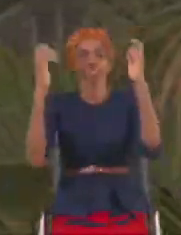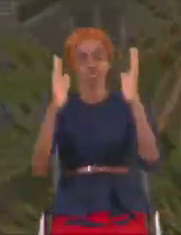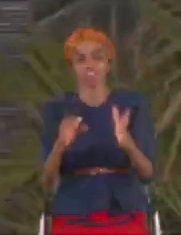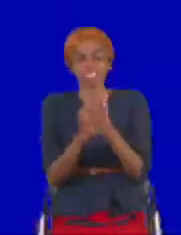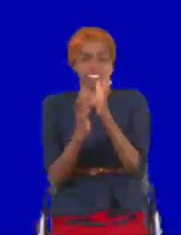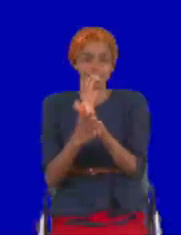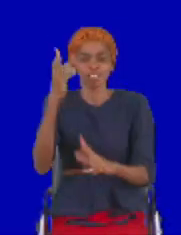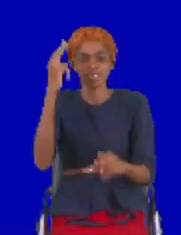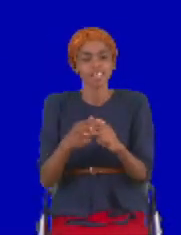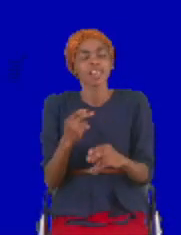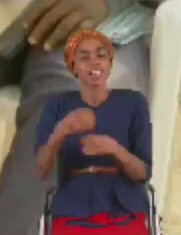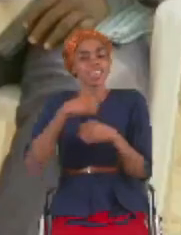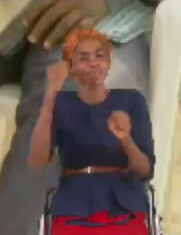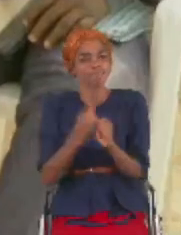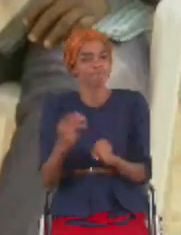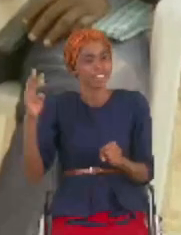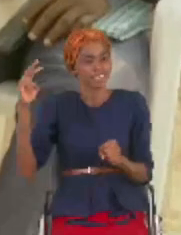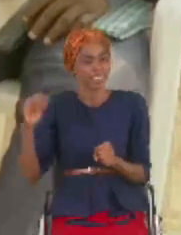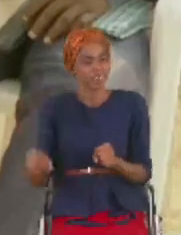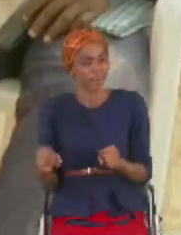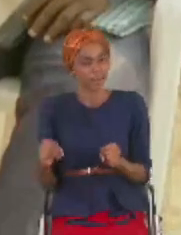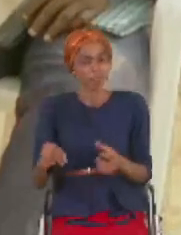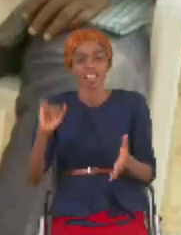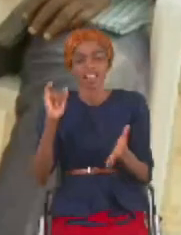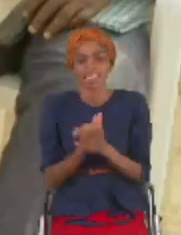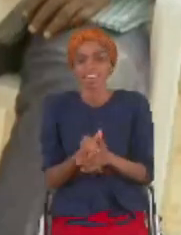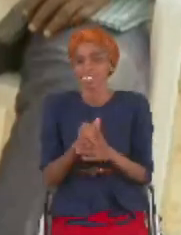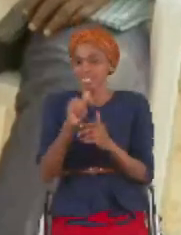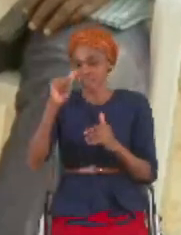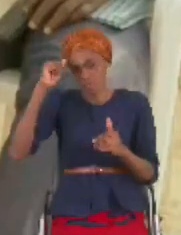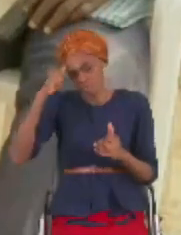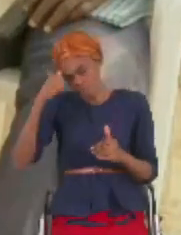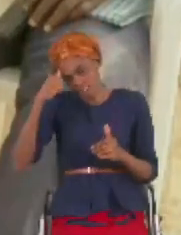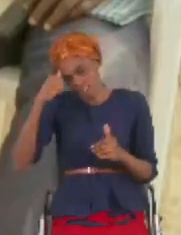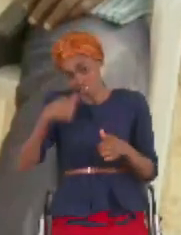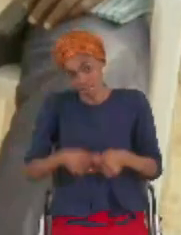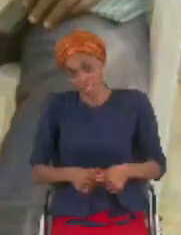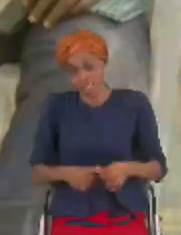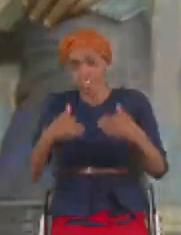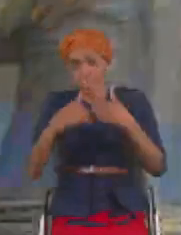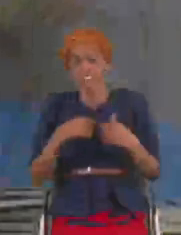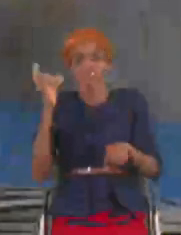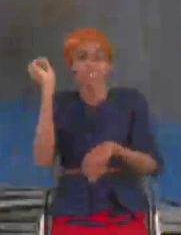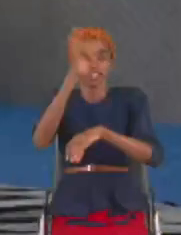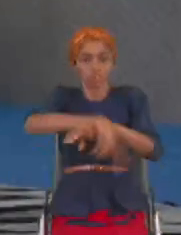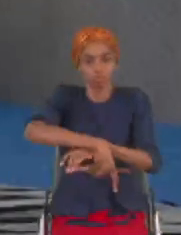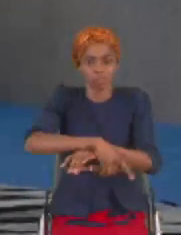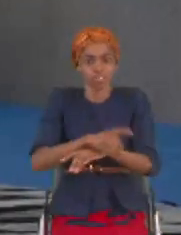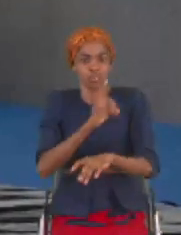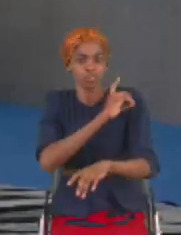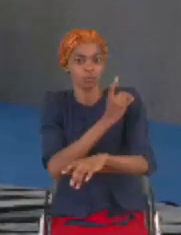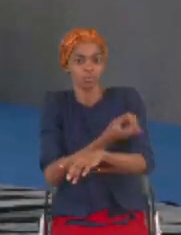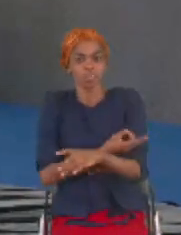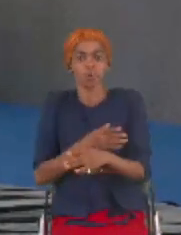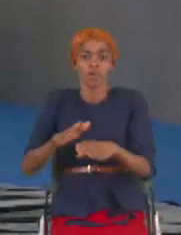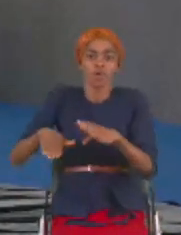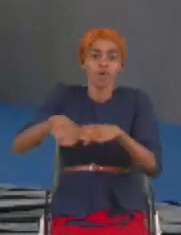nom de jésus alors régis peuple triomphe un des puissants